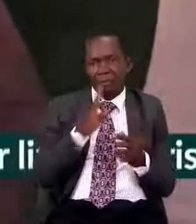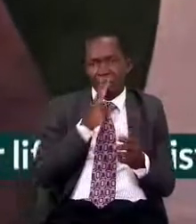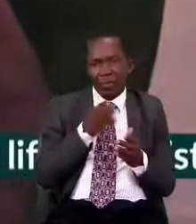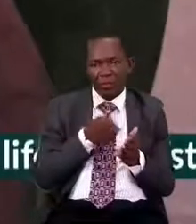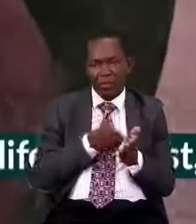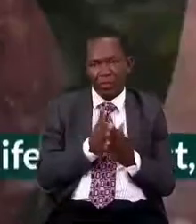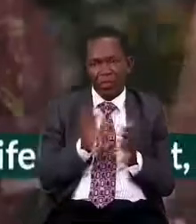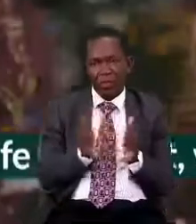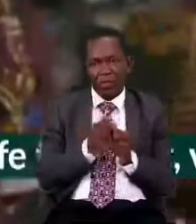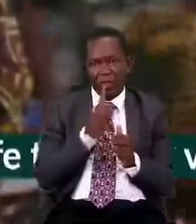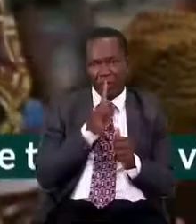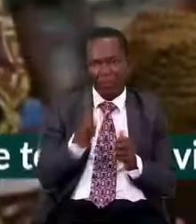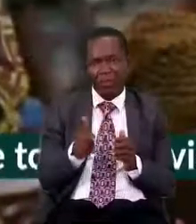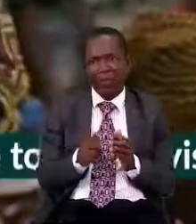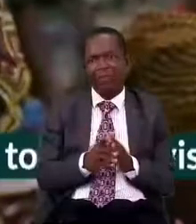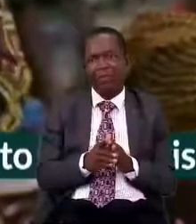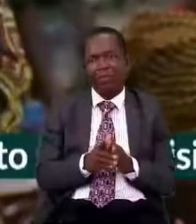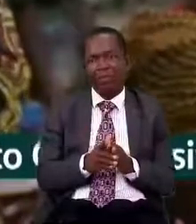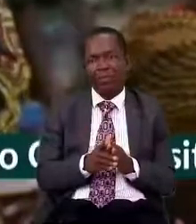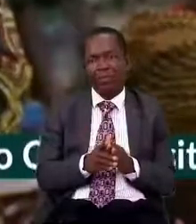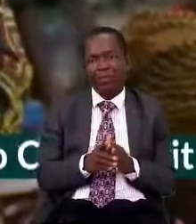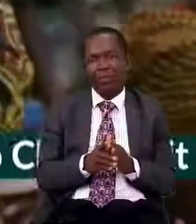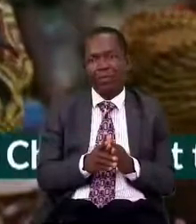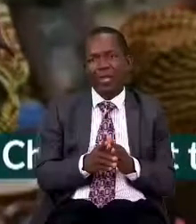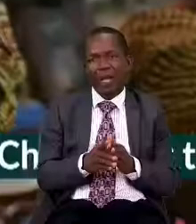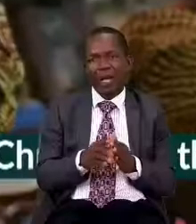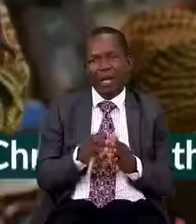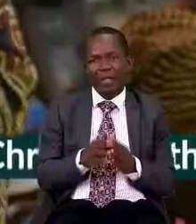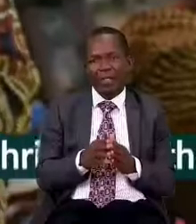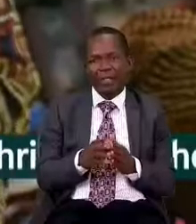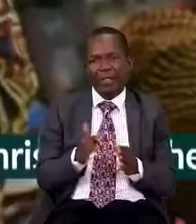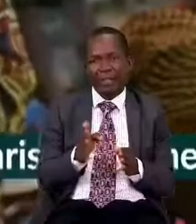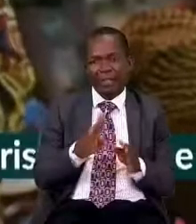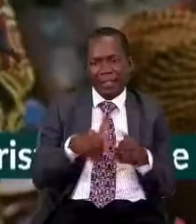C'est le plus grand miracle que l'on puisse expérimenter dans la vie.